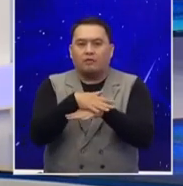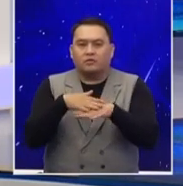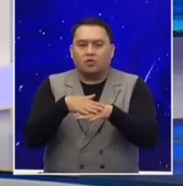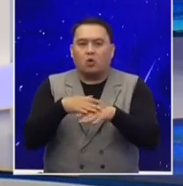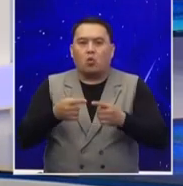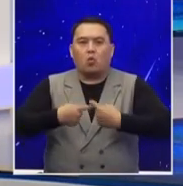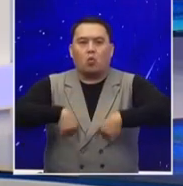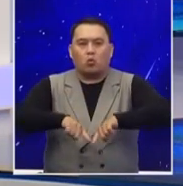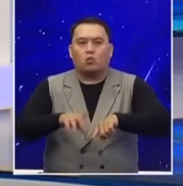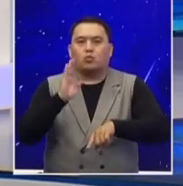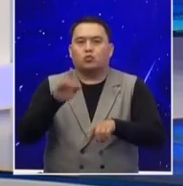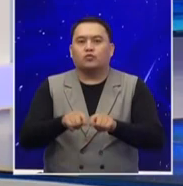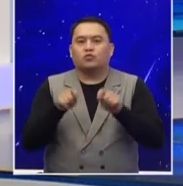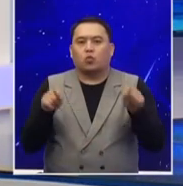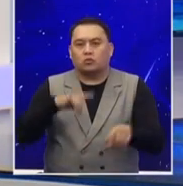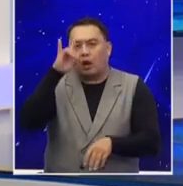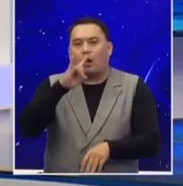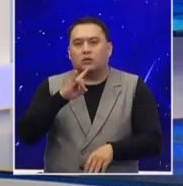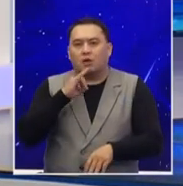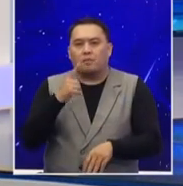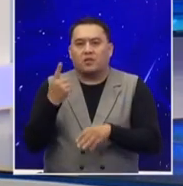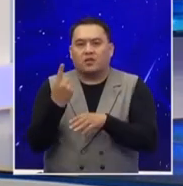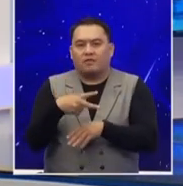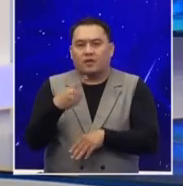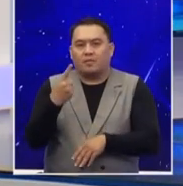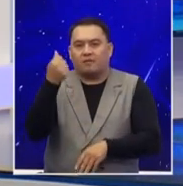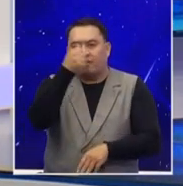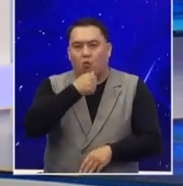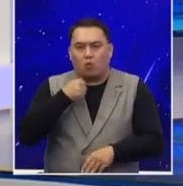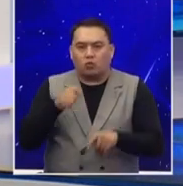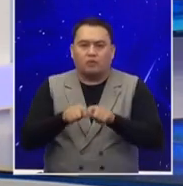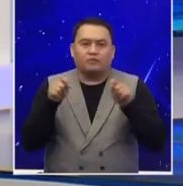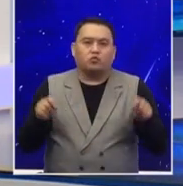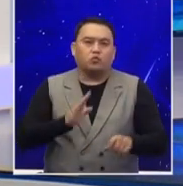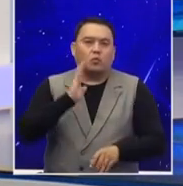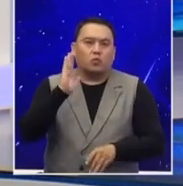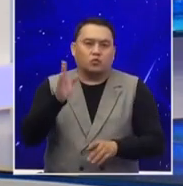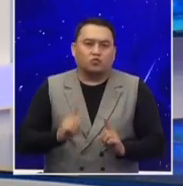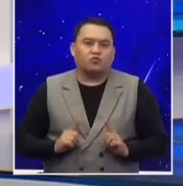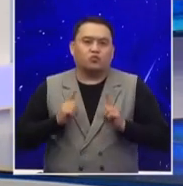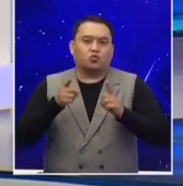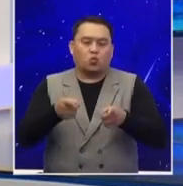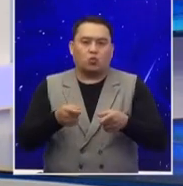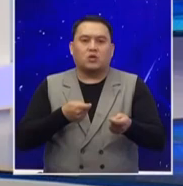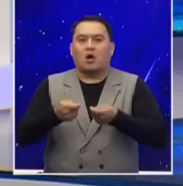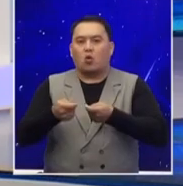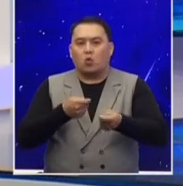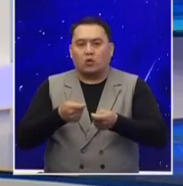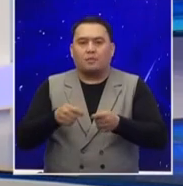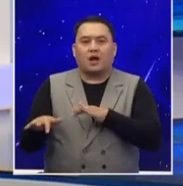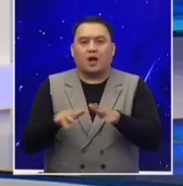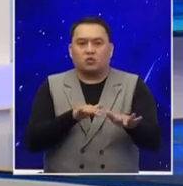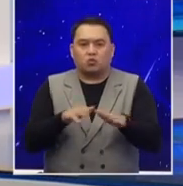административными органами будет создан в Казахстане с 1 июля 2021 года. Тогда же вступит в силу